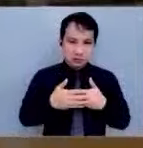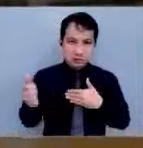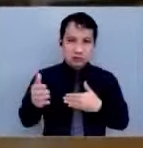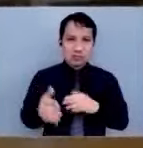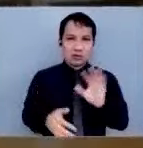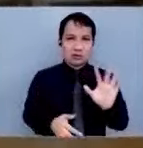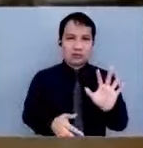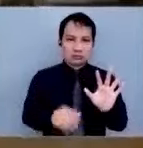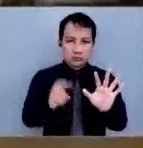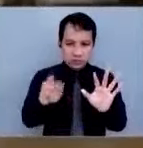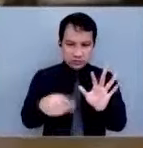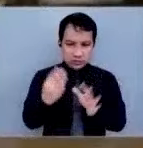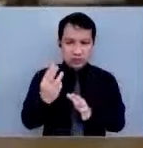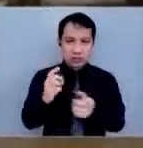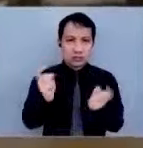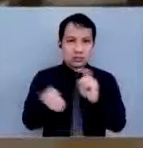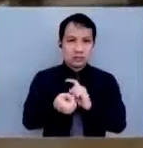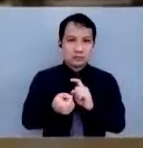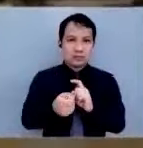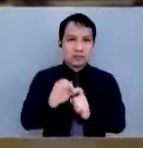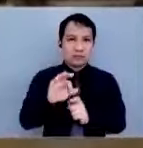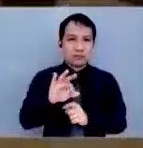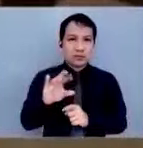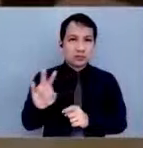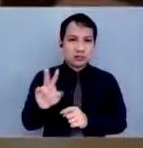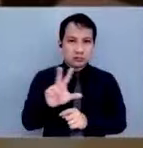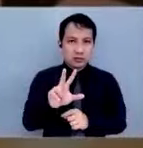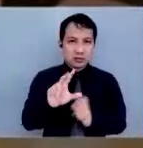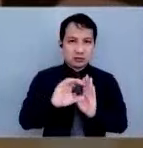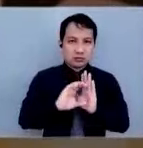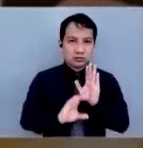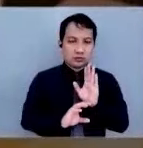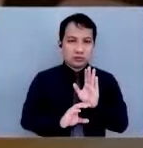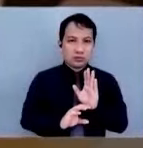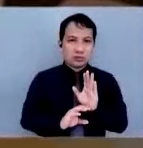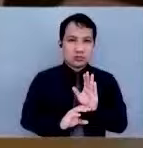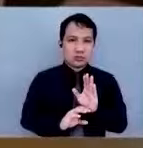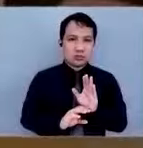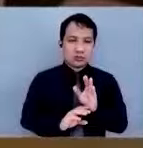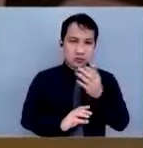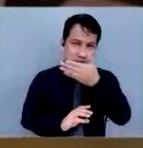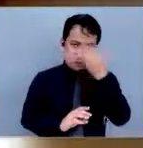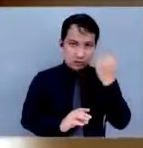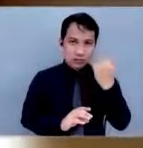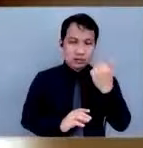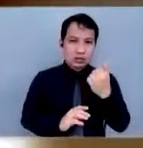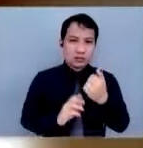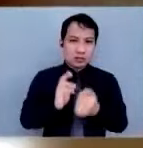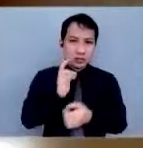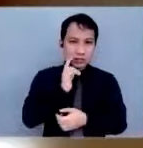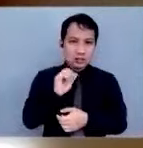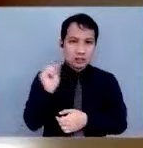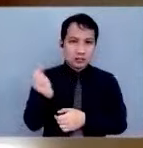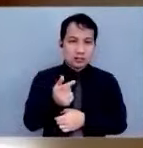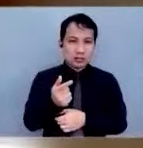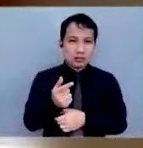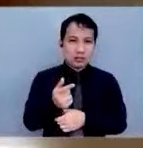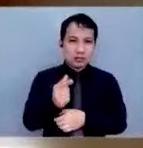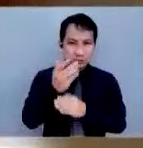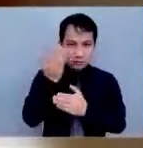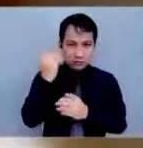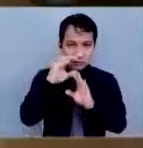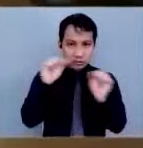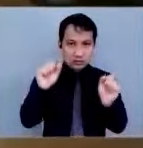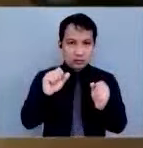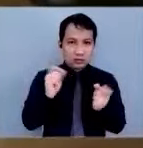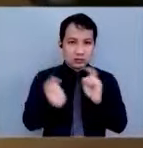beses inamyendahan ang 1973 constitution. Pero parang nalimutan ni Pangulong Duterte ang lahat ng iba pang pangulo na nagbalak ding baguhin